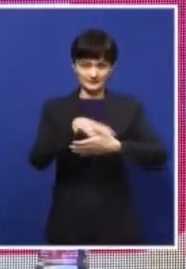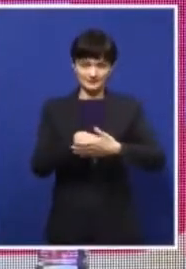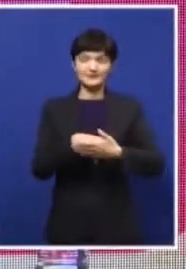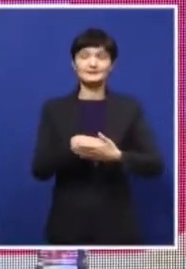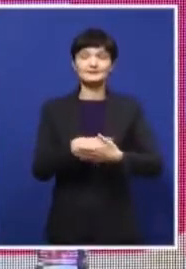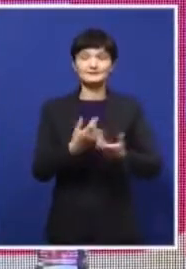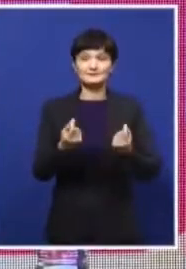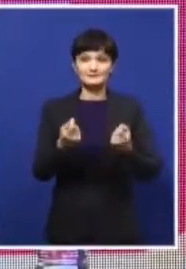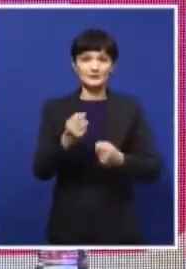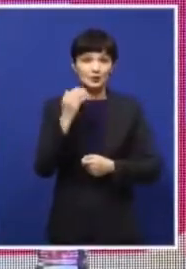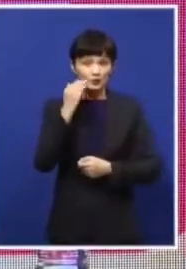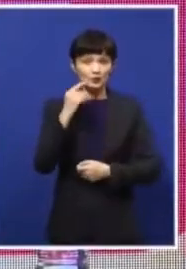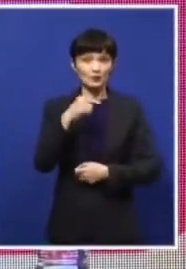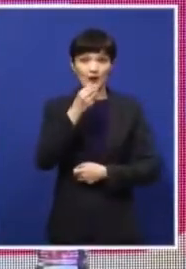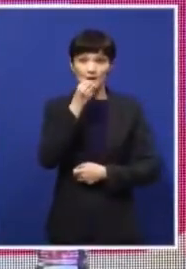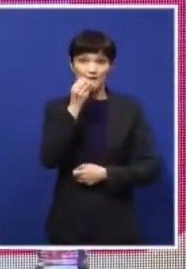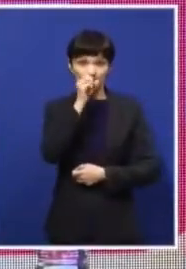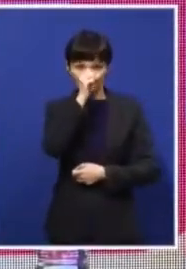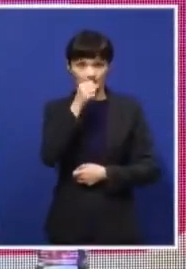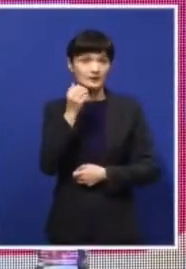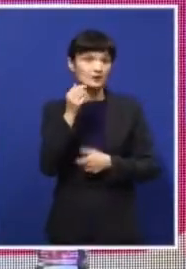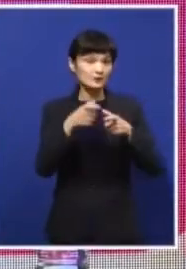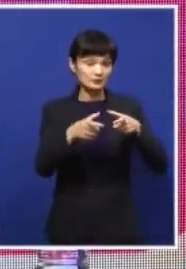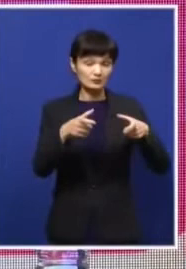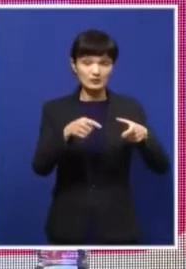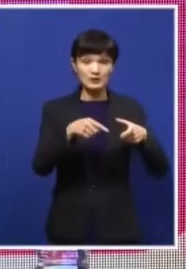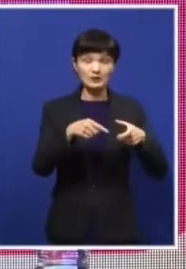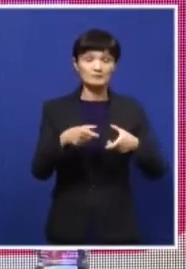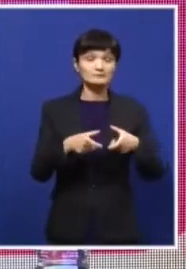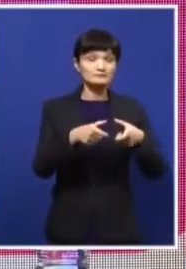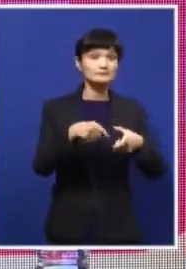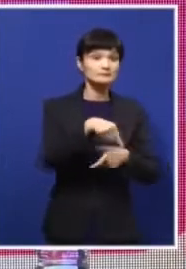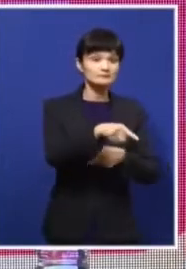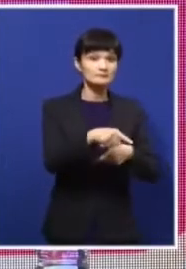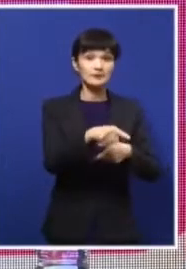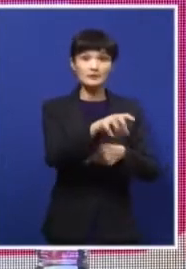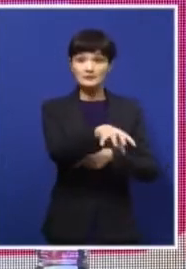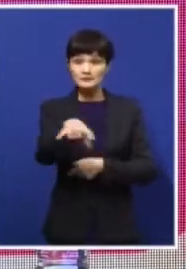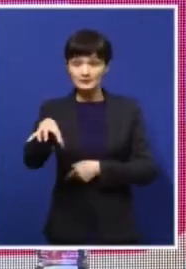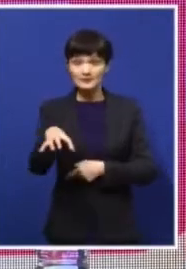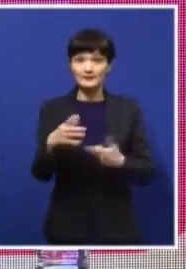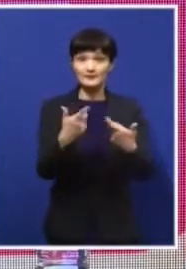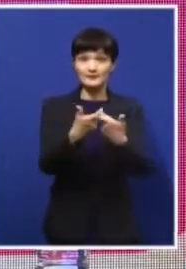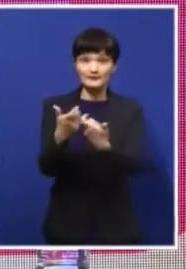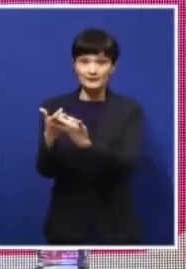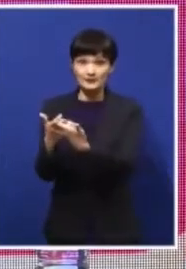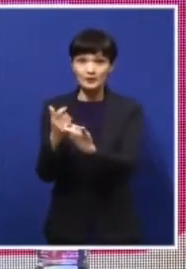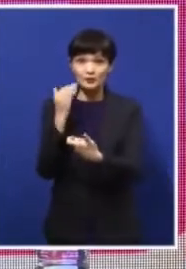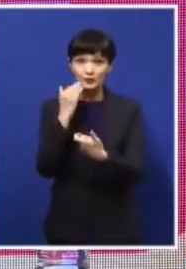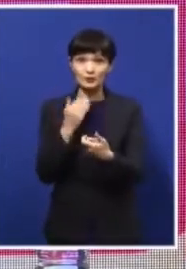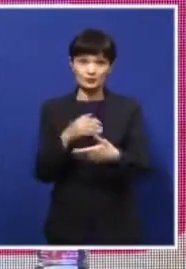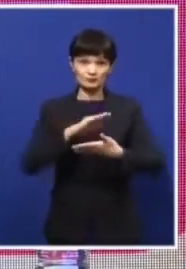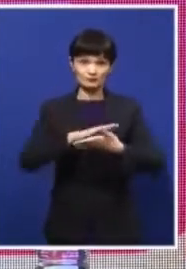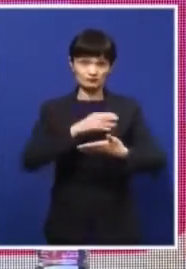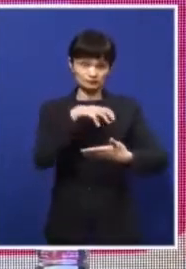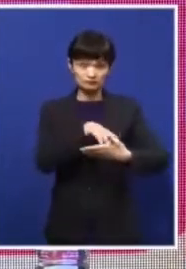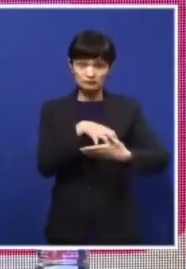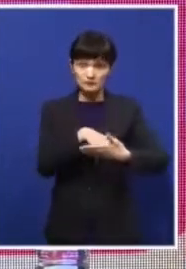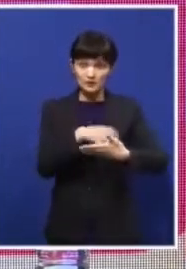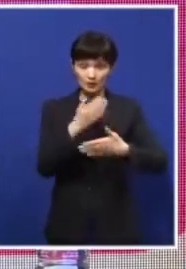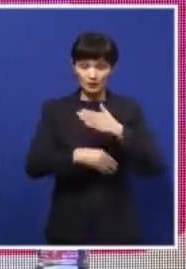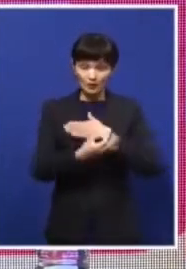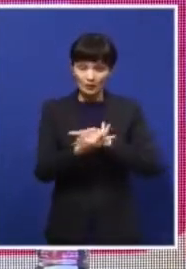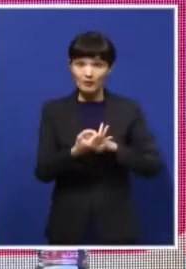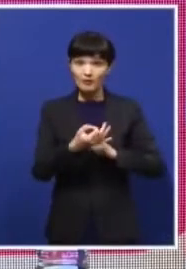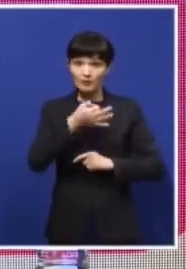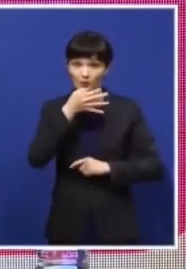页，如果到好时券所适用的这些地方消费，而你两个账户里面都还有余额的话，那